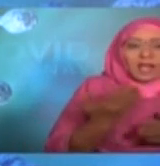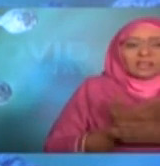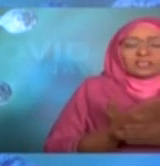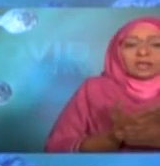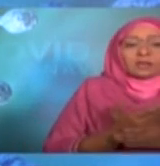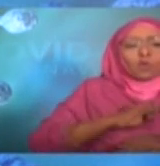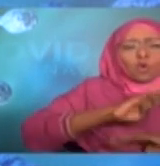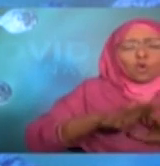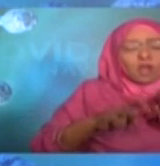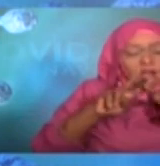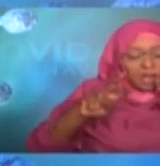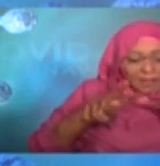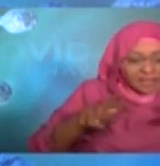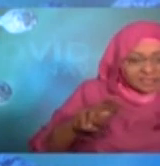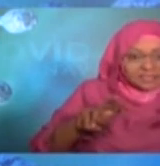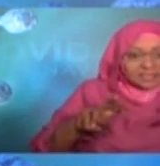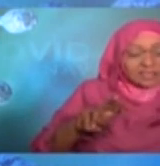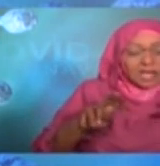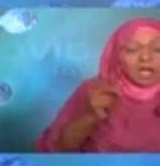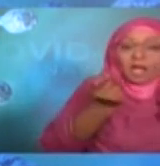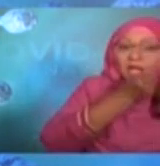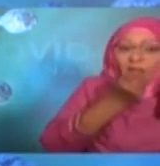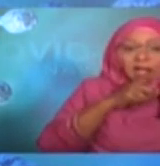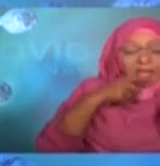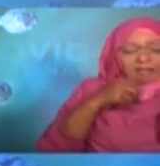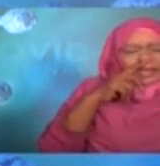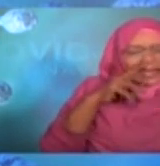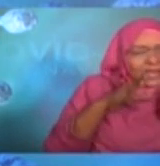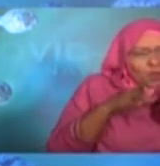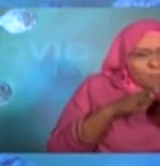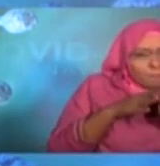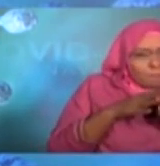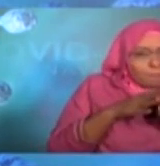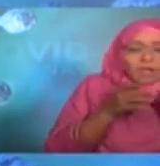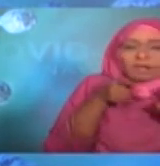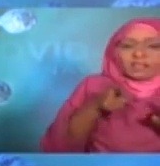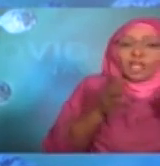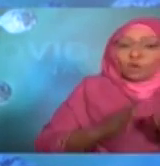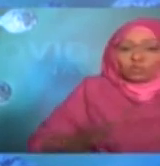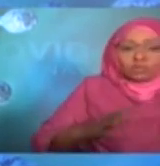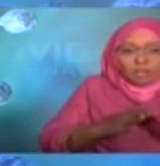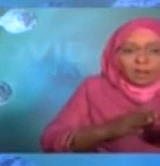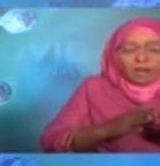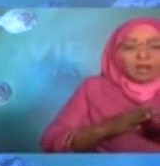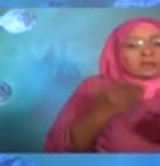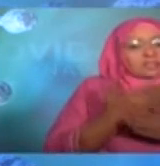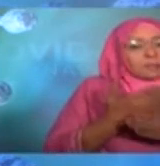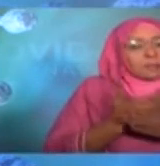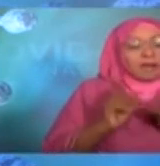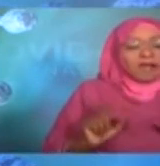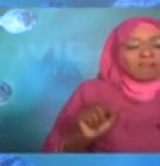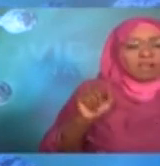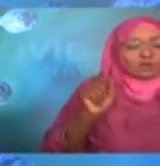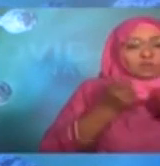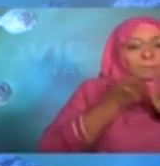كل الدراسات الحديثة قاعد تؤكد أنه الاقتراب الاجتماعي، وبالتالي الفيروس ممكن يخرج من شخص